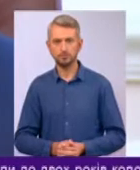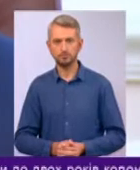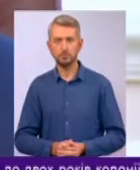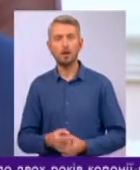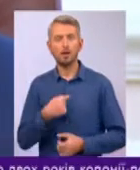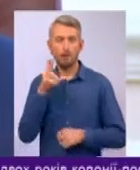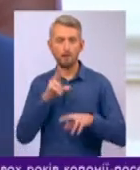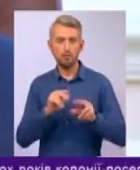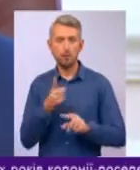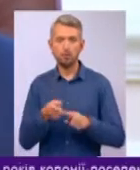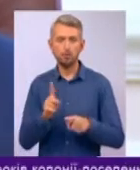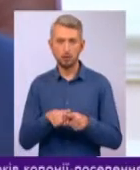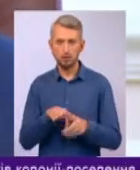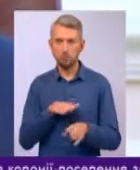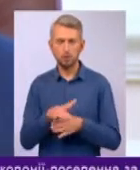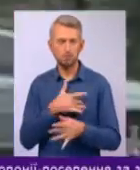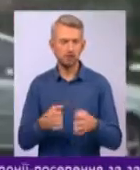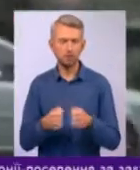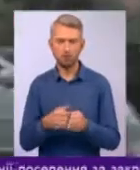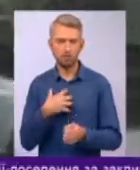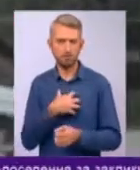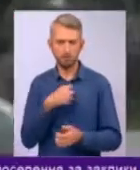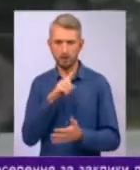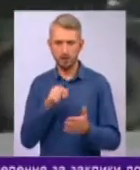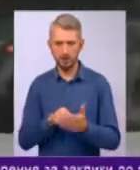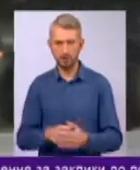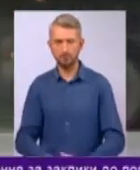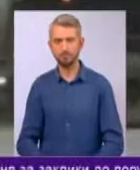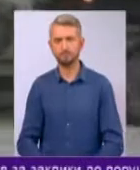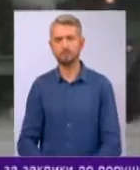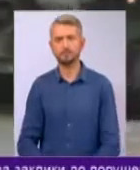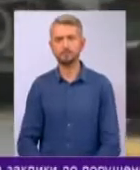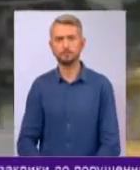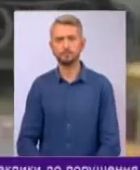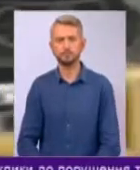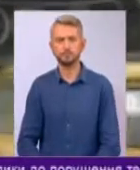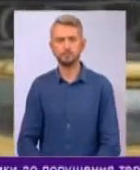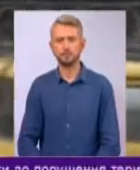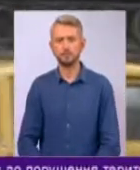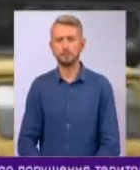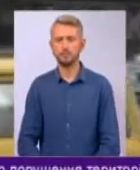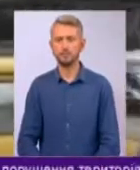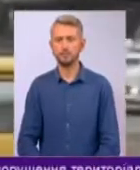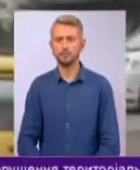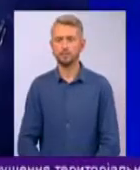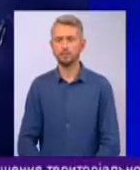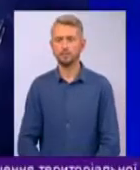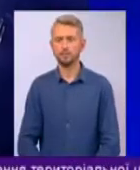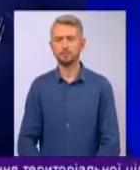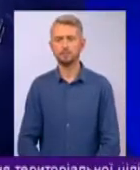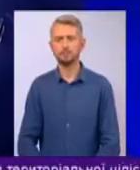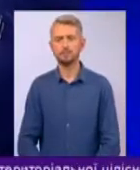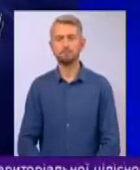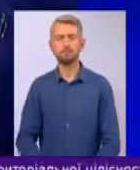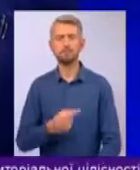Я вважаю, що це абсолютно принциповим питанням. Катерина Бенько, Надія Балагурак, Ольга Киселевич, телеканал «Київ».